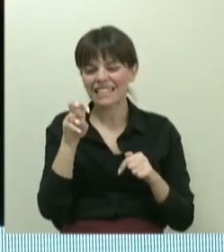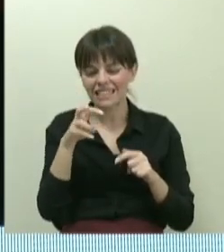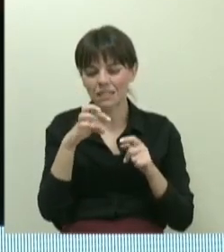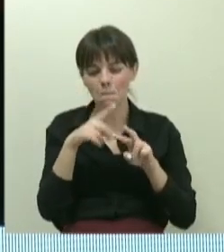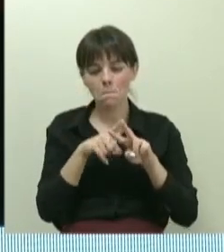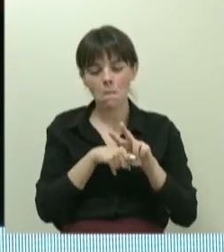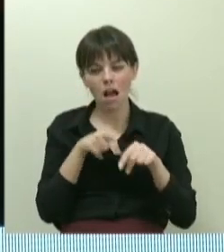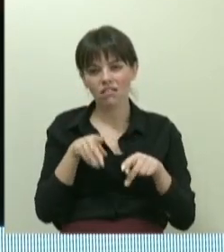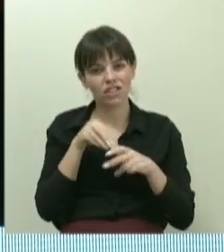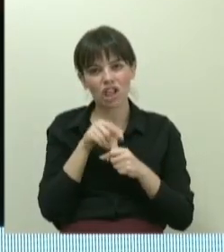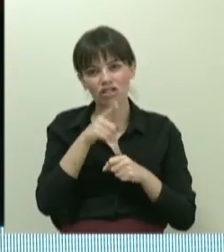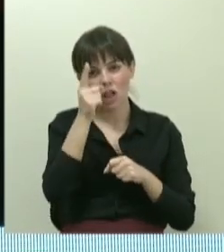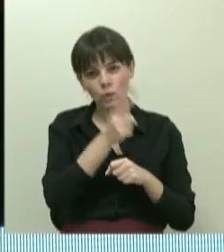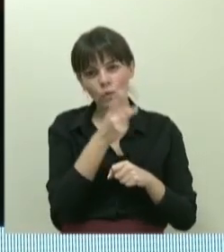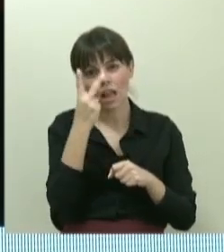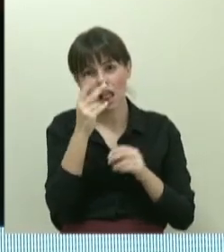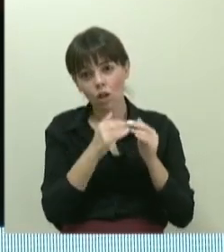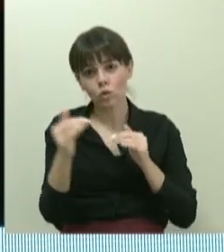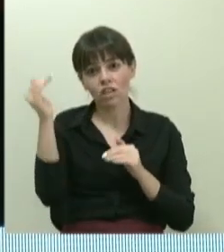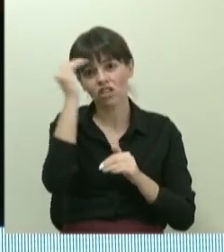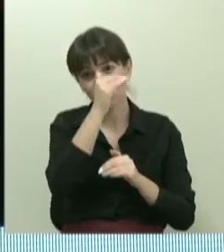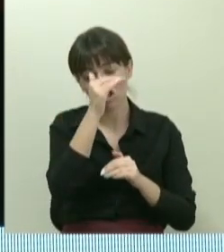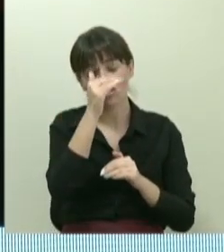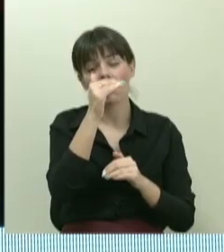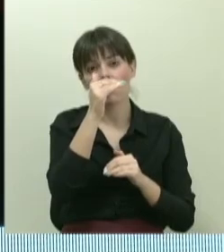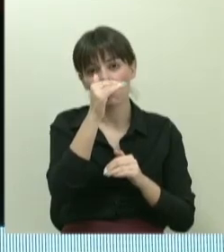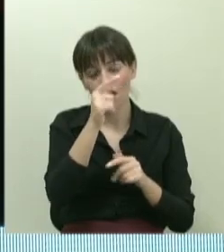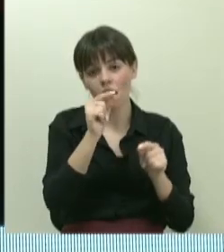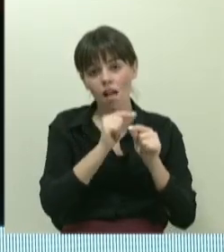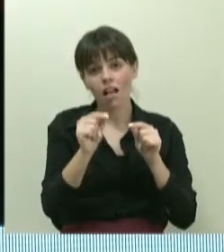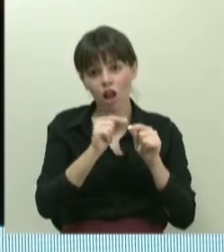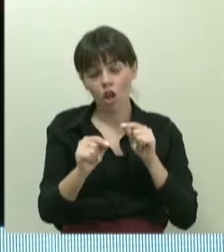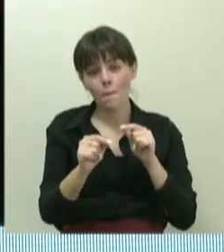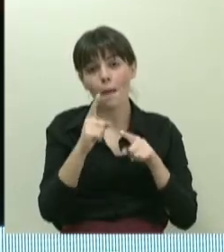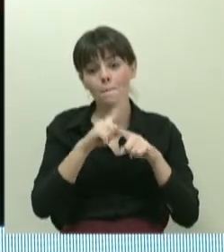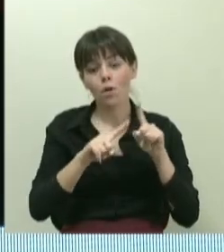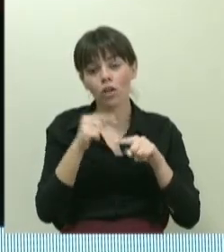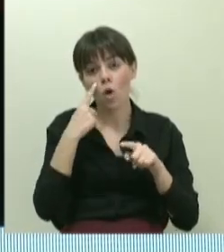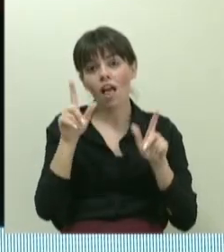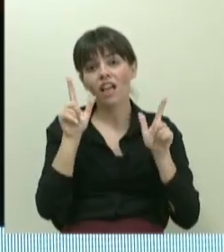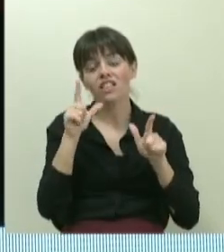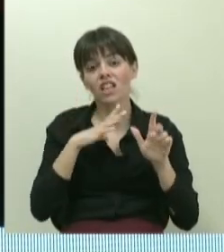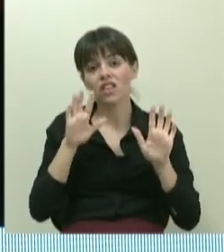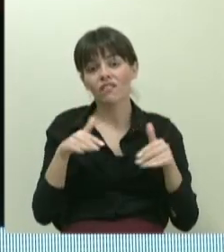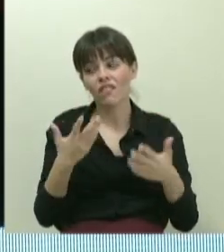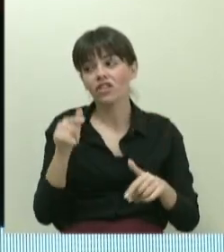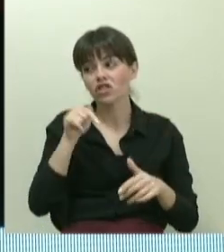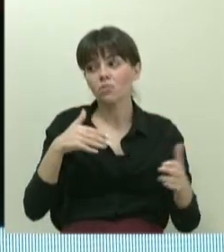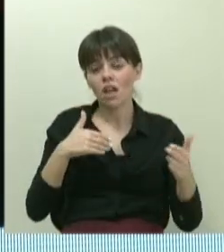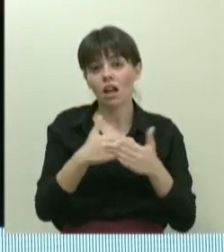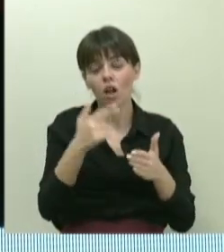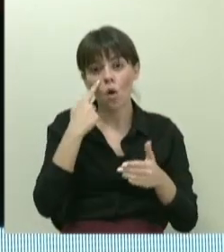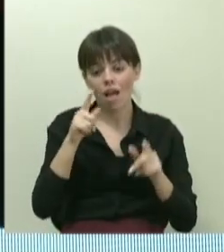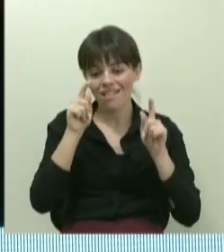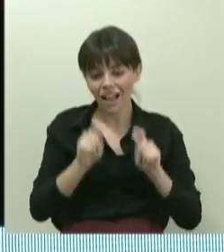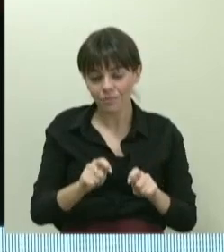payımızı %2'lerin üzerine çıkaracak ekonomi politikalarına ihtiyacımız var. Şimdiye kadar